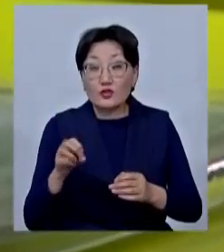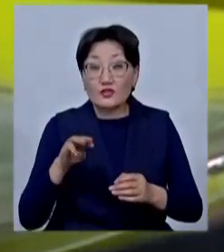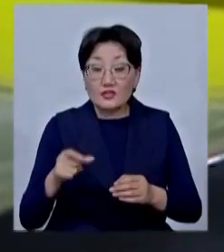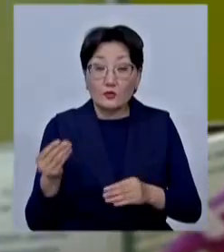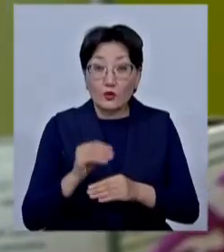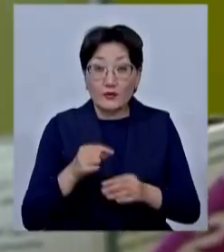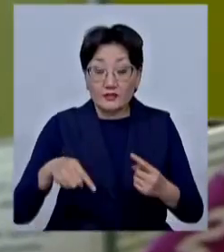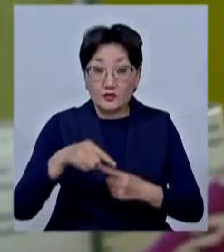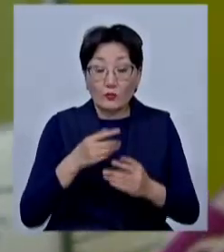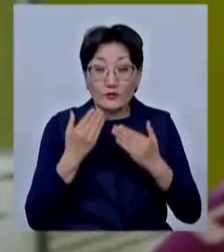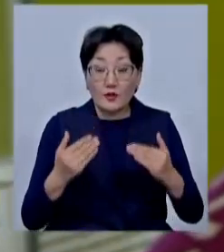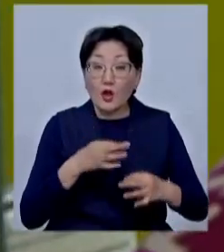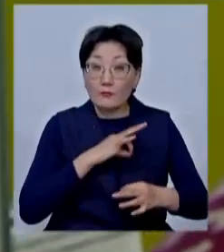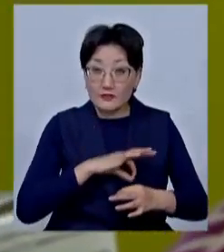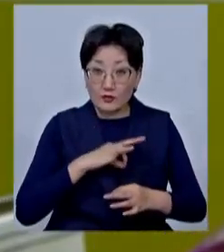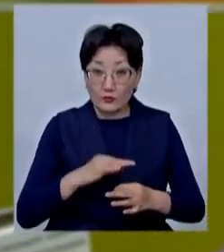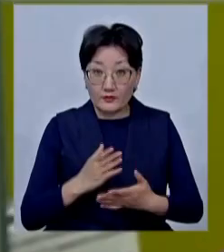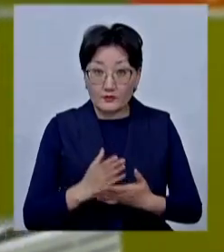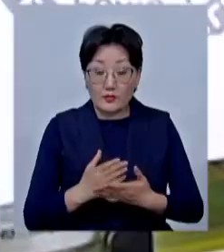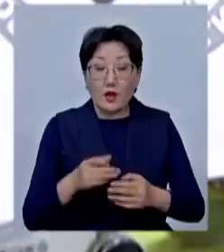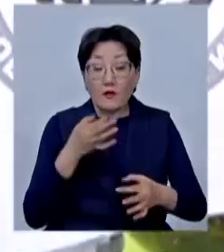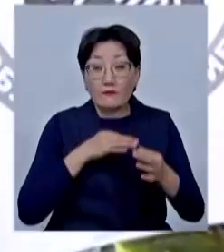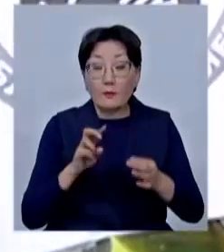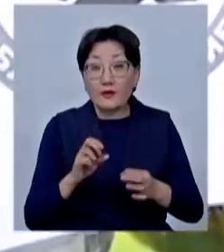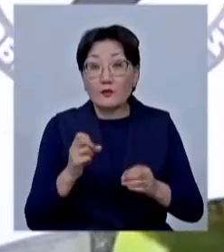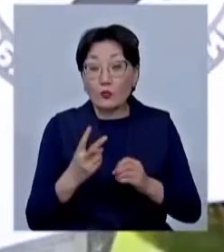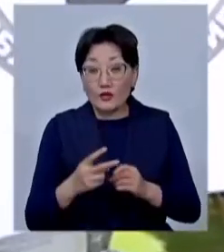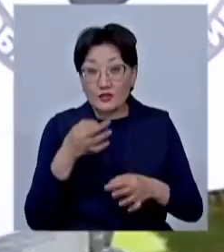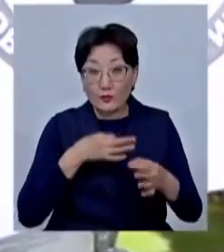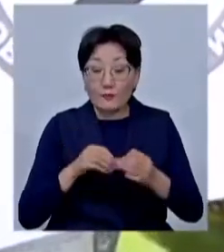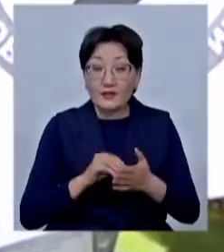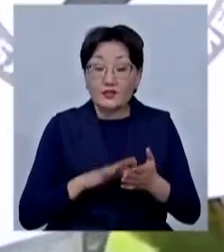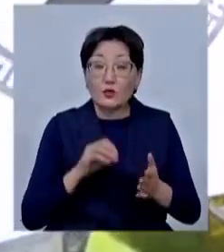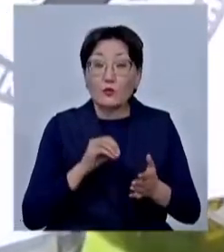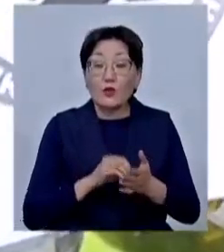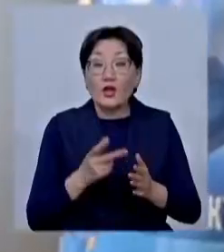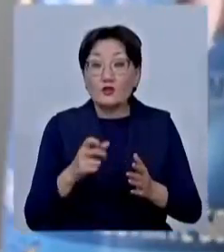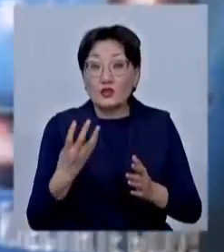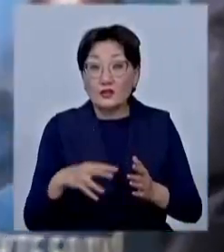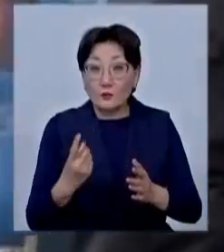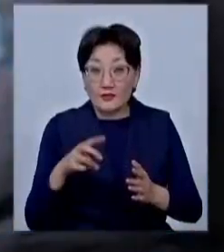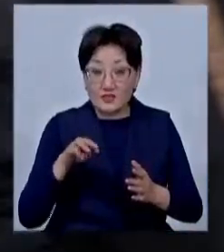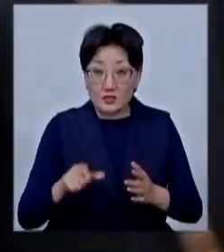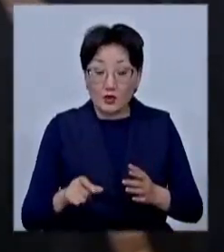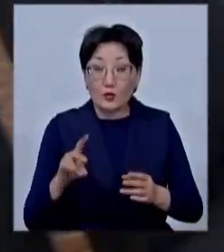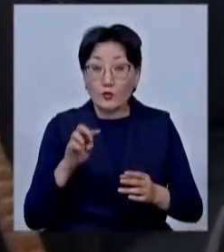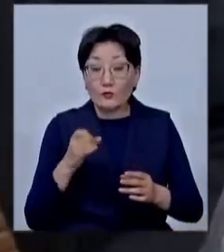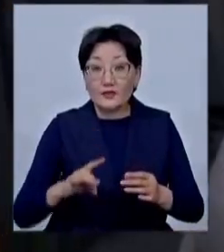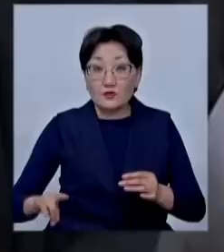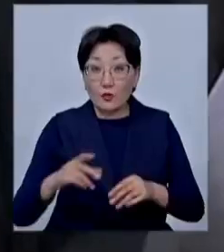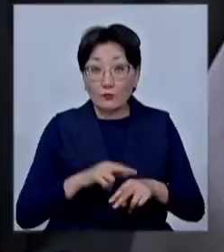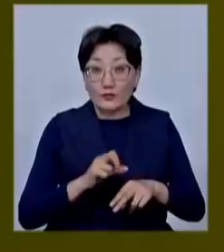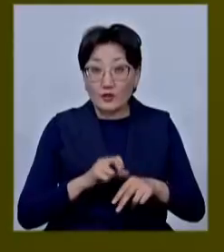қосатын кәсіпкерлер соңында пайдаға кенеледі. Мәселен, витамин B12 дәрісінің бекітілген бағасы 341 теңге болса, Наурызбай аудандағы